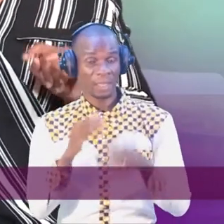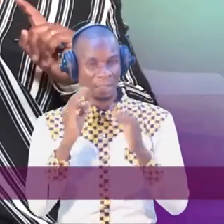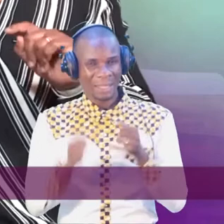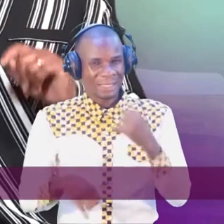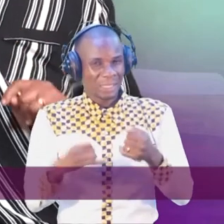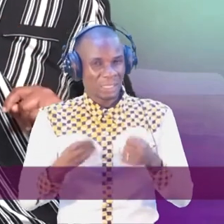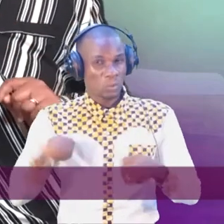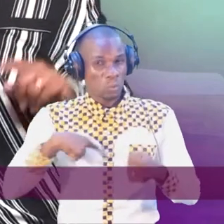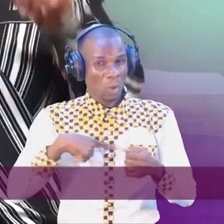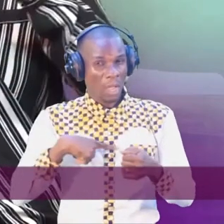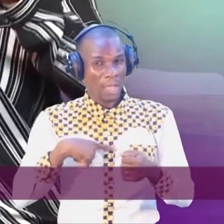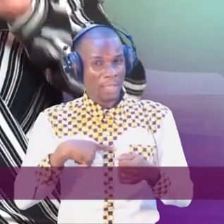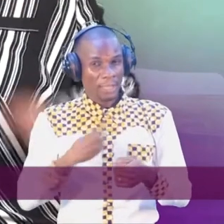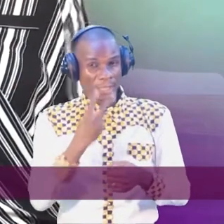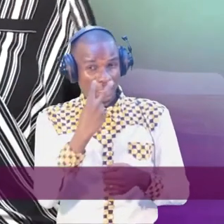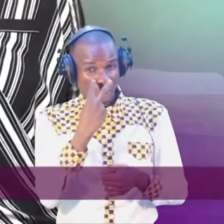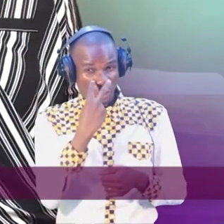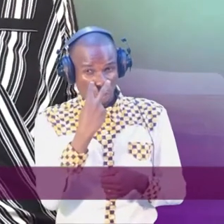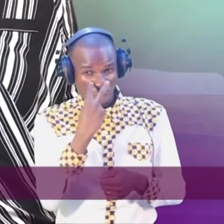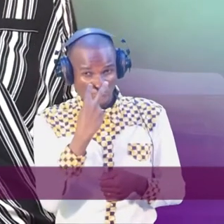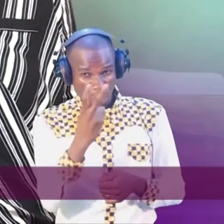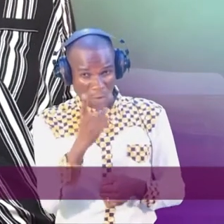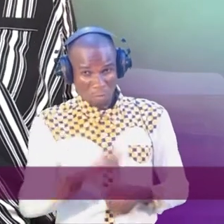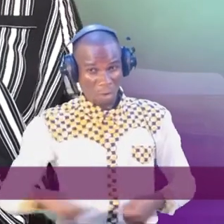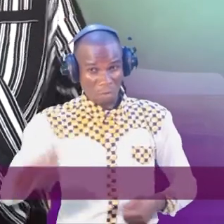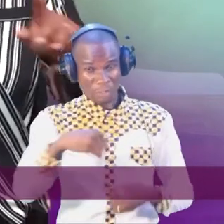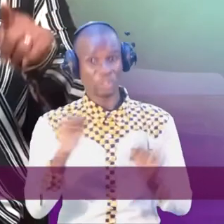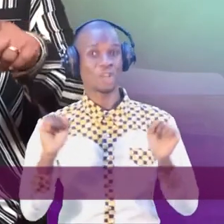usijaribu kuiacha pole pole, itakuwa vigumu.